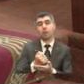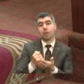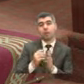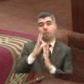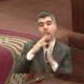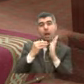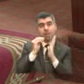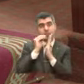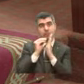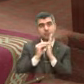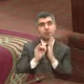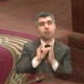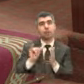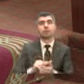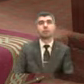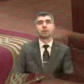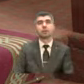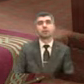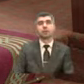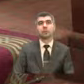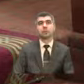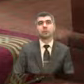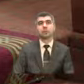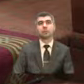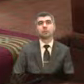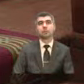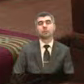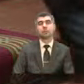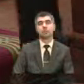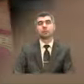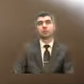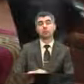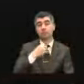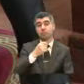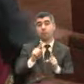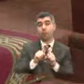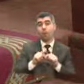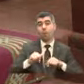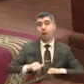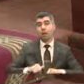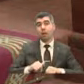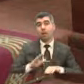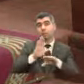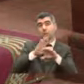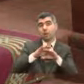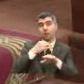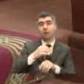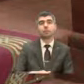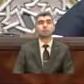البرنامج، وهو بطلب من النائب وتم إخبار الوزارة المعنية. اسمحوا